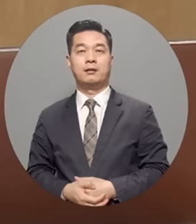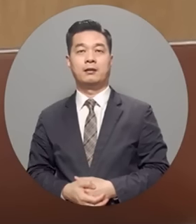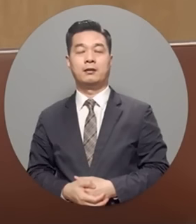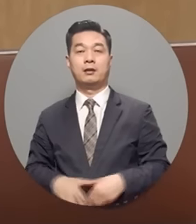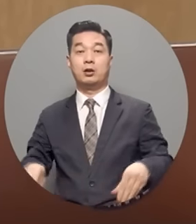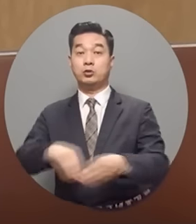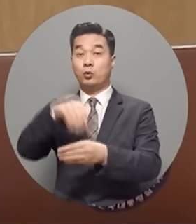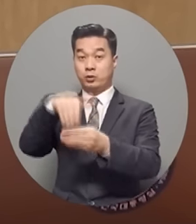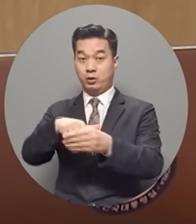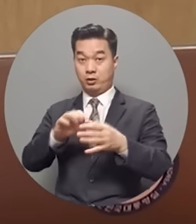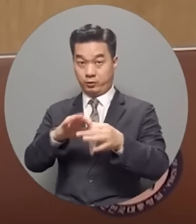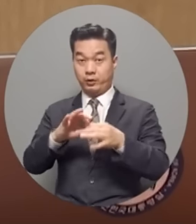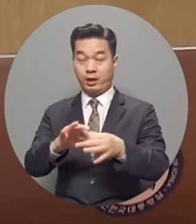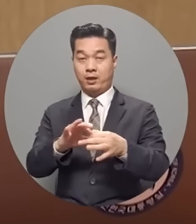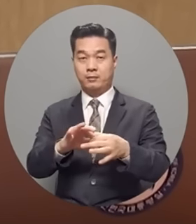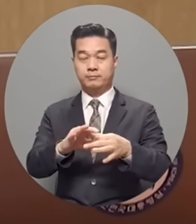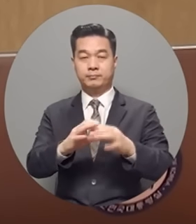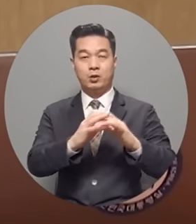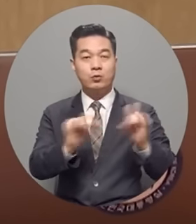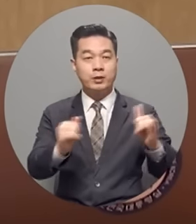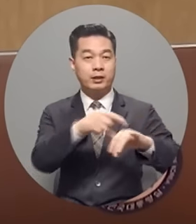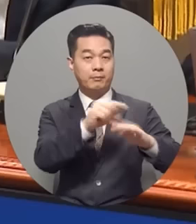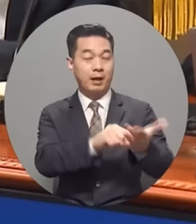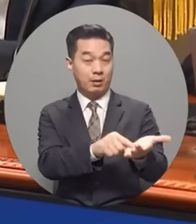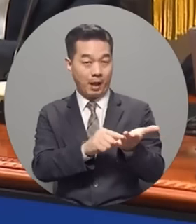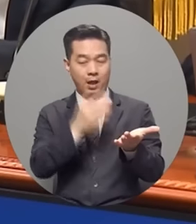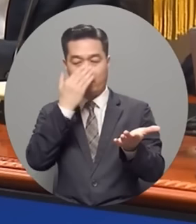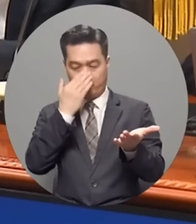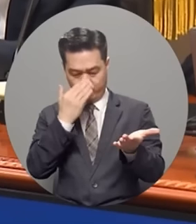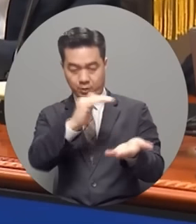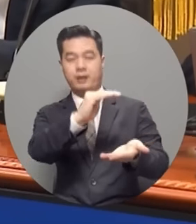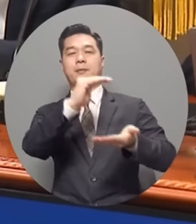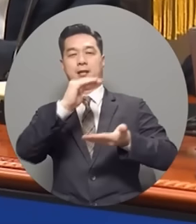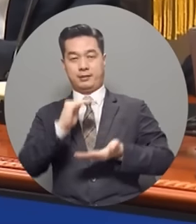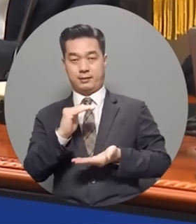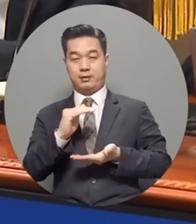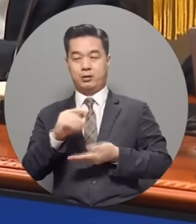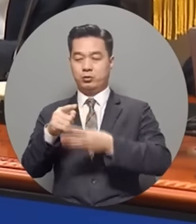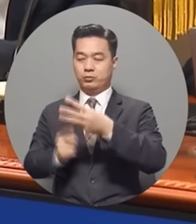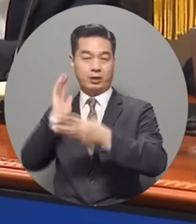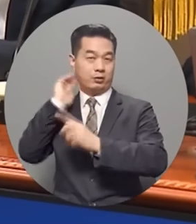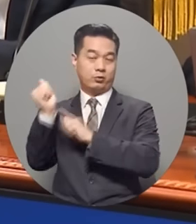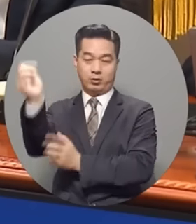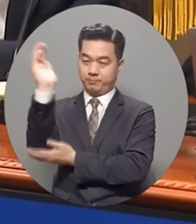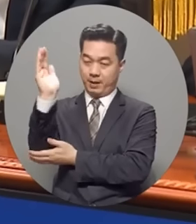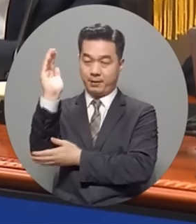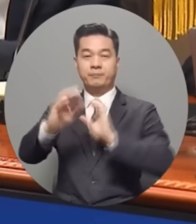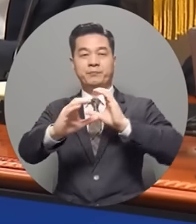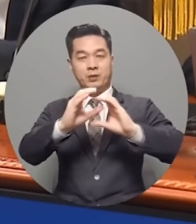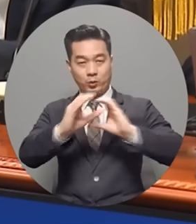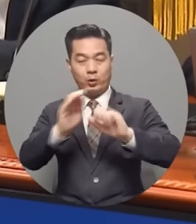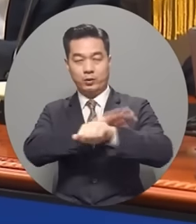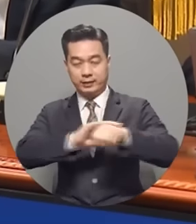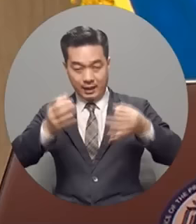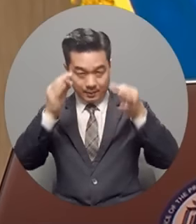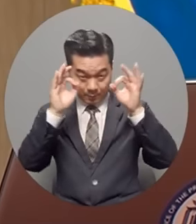총선을 통해 드러난 민심을 겸허하게 받아들이겠다고 밝힌 윤석열 대통령은 소통과 경청을